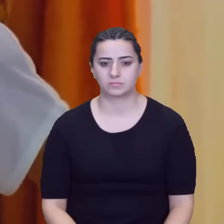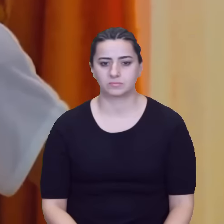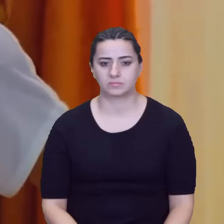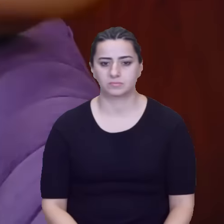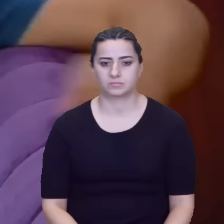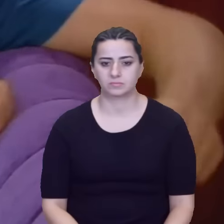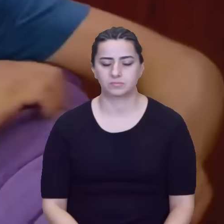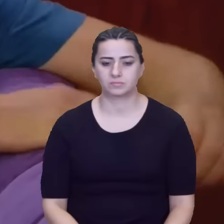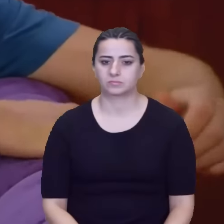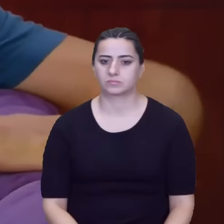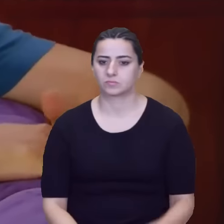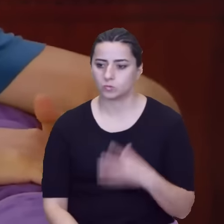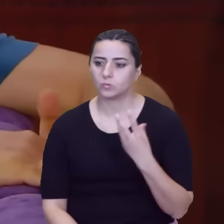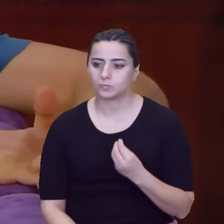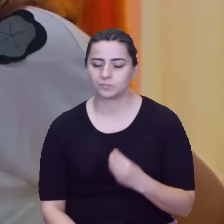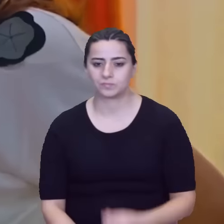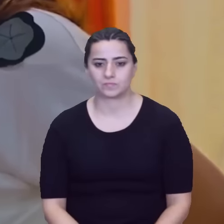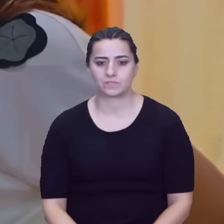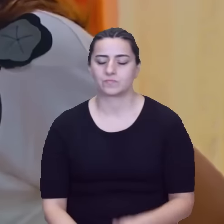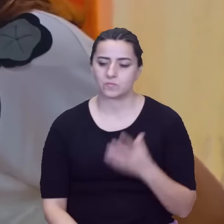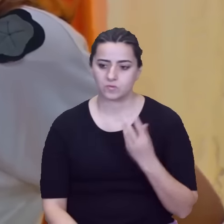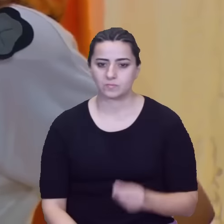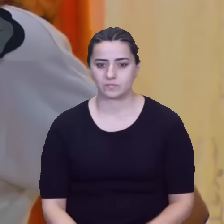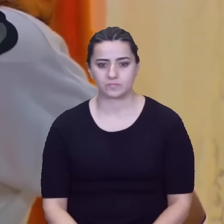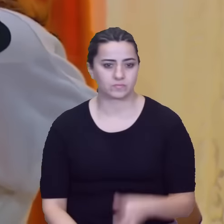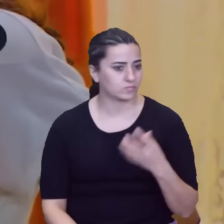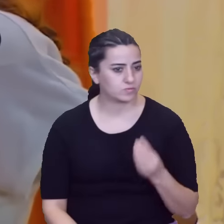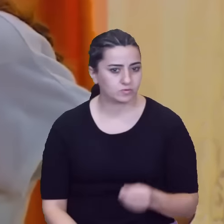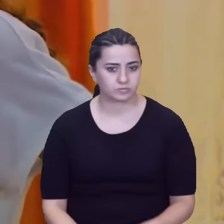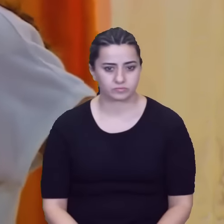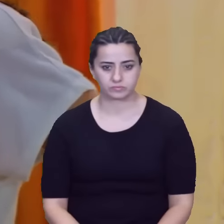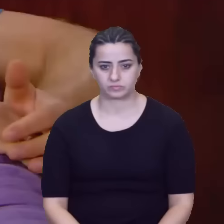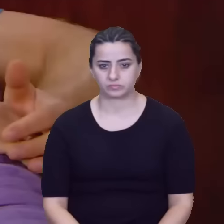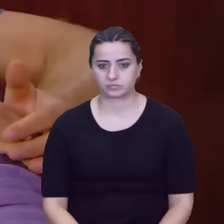Ha tamam. Ne olmuş? Tamam oldu. Gülden.